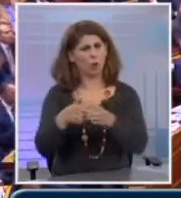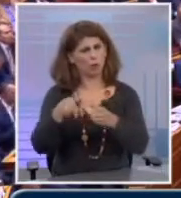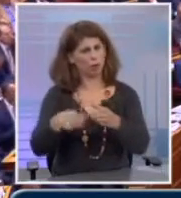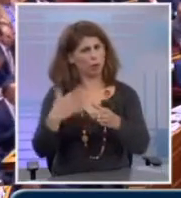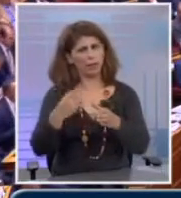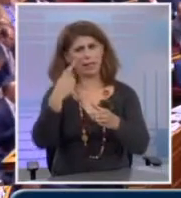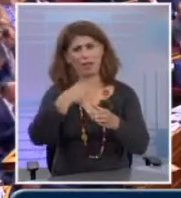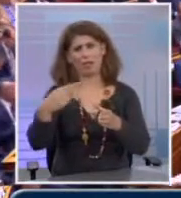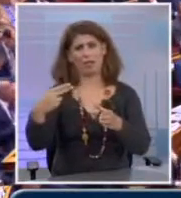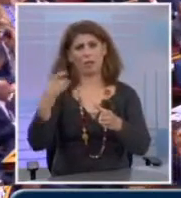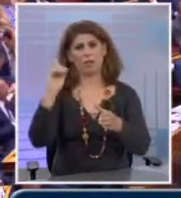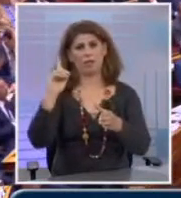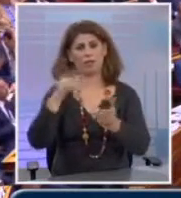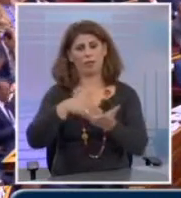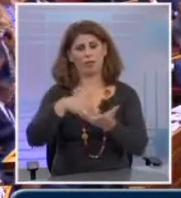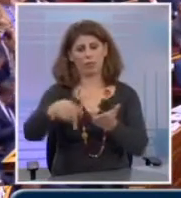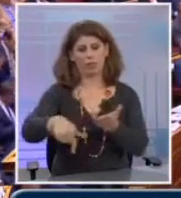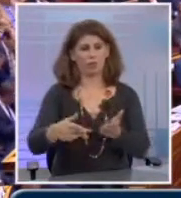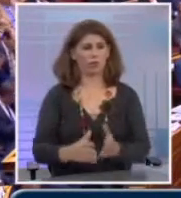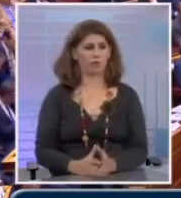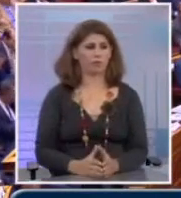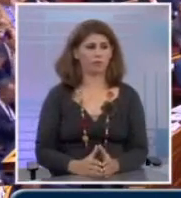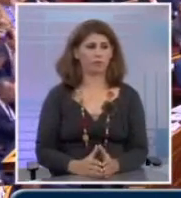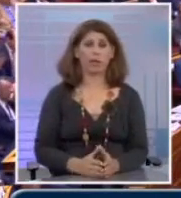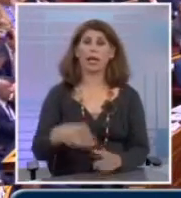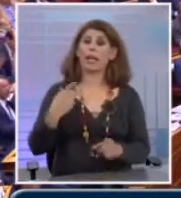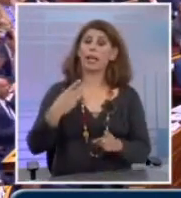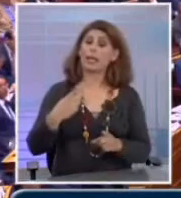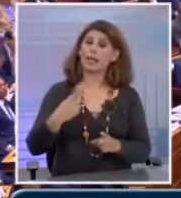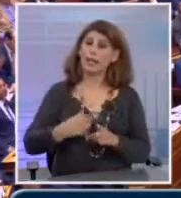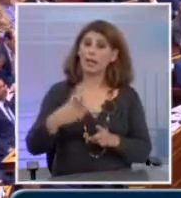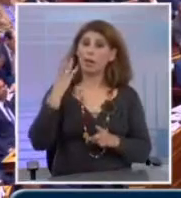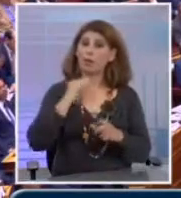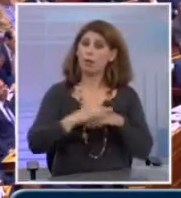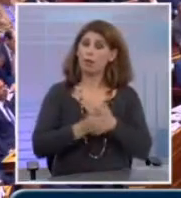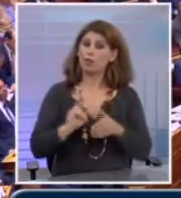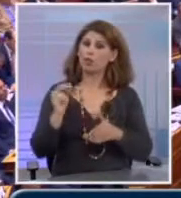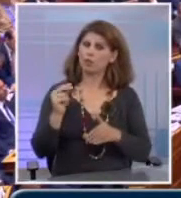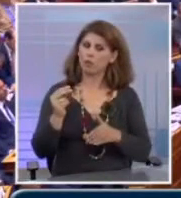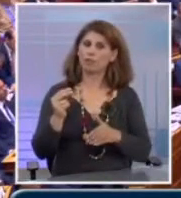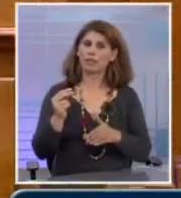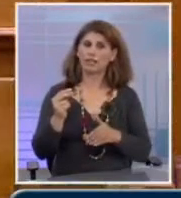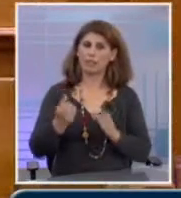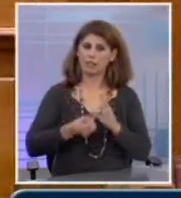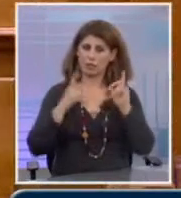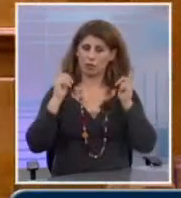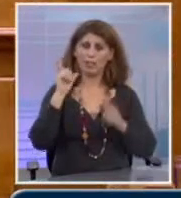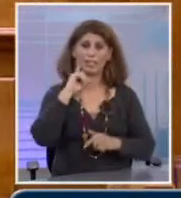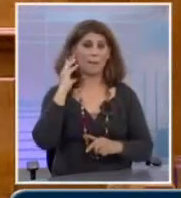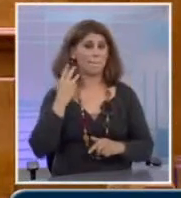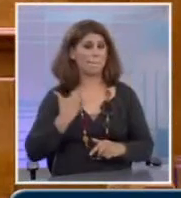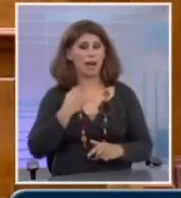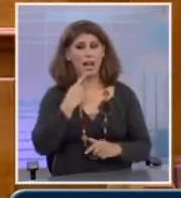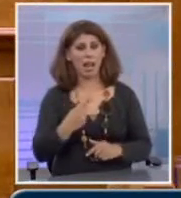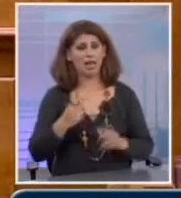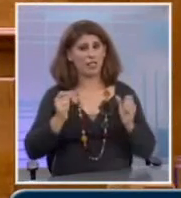λαός, ακούει με ενδιαφέρον και νομίζω και οι βουλευτές Νέας Δημοκρατίας, ότι η κυρία Μπακογιάννη λέει ότι η